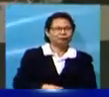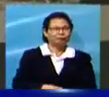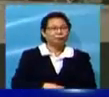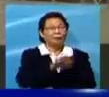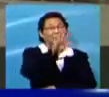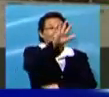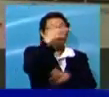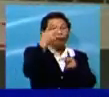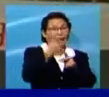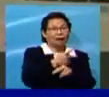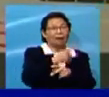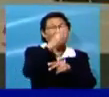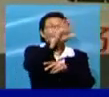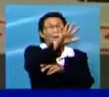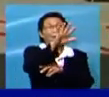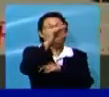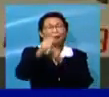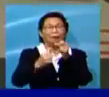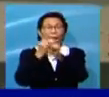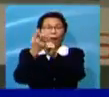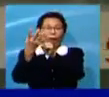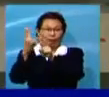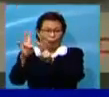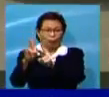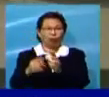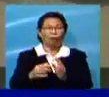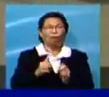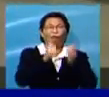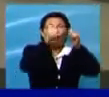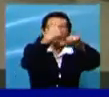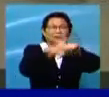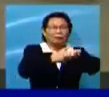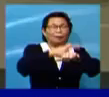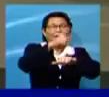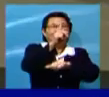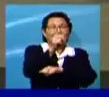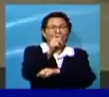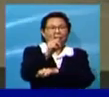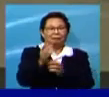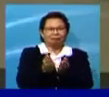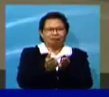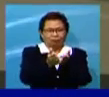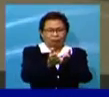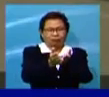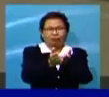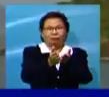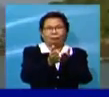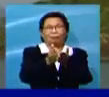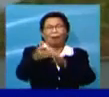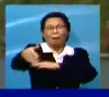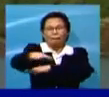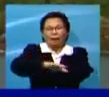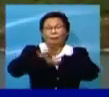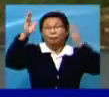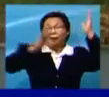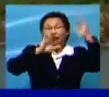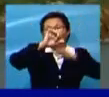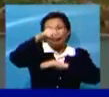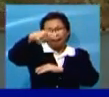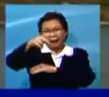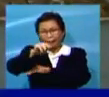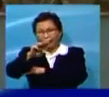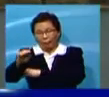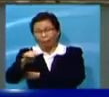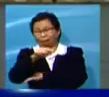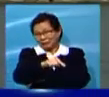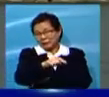5 edisi ke-14 ini menyaksikan penampilan sulung KM Pekan, aset terbaru Agensi Penguatkuasaan Maritim Malaysia APMM.